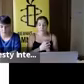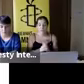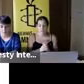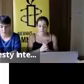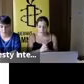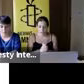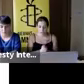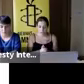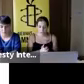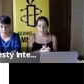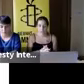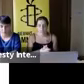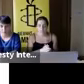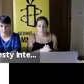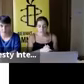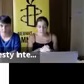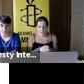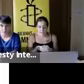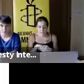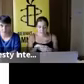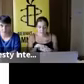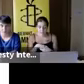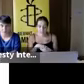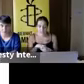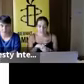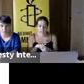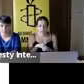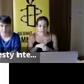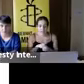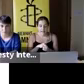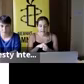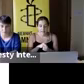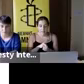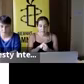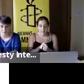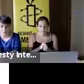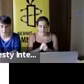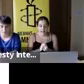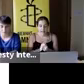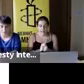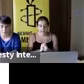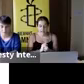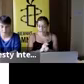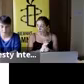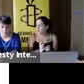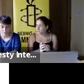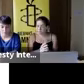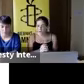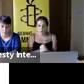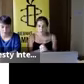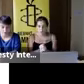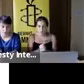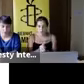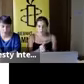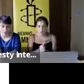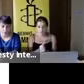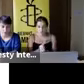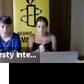που γίνεται εδώ και πάρα πολλά χρόνια και που συνεχίζεται και σήμερα για τα δικαιώματα των